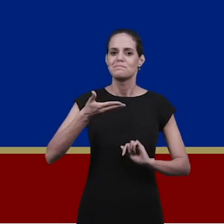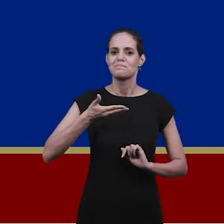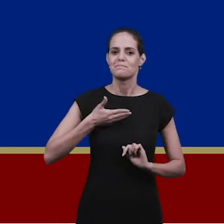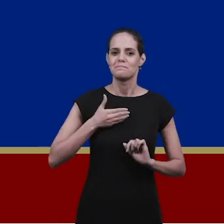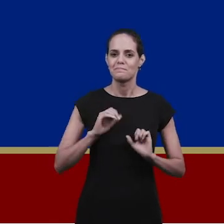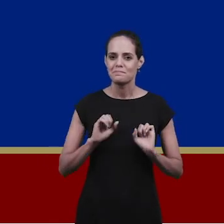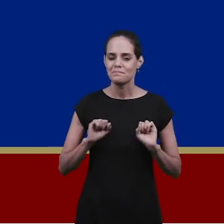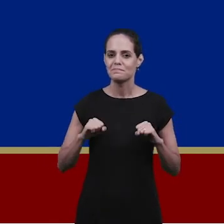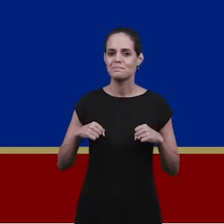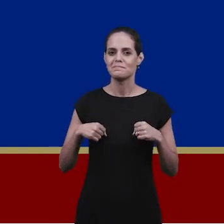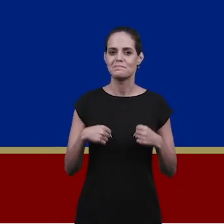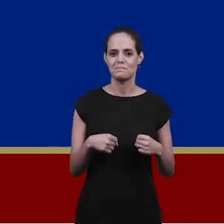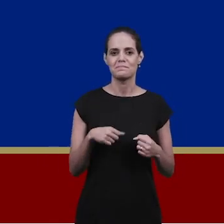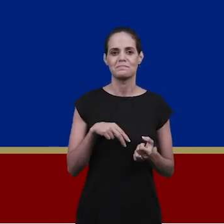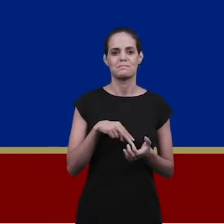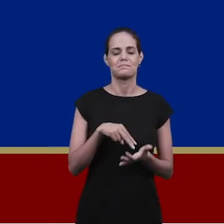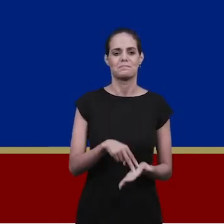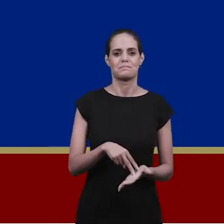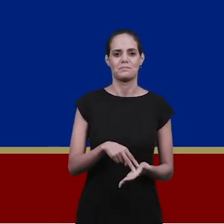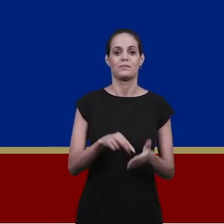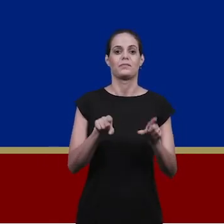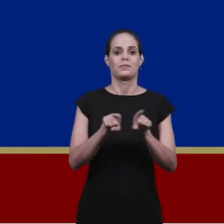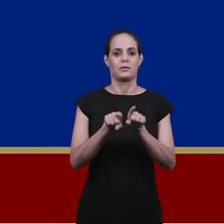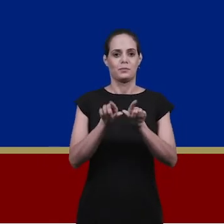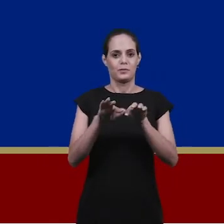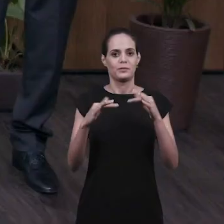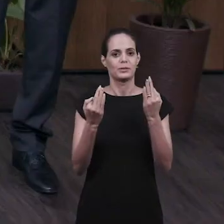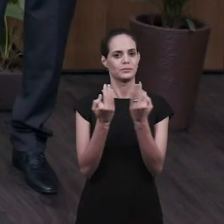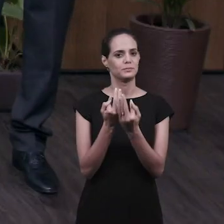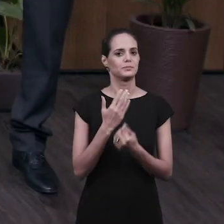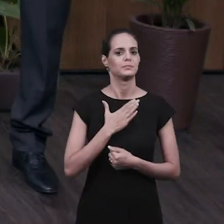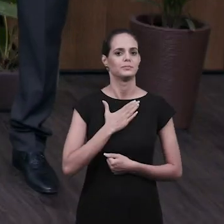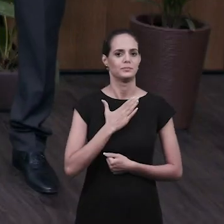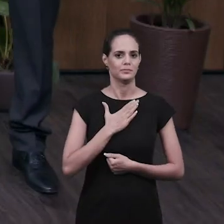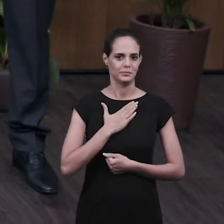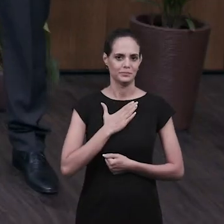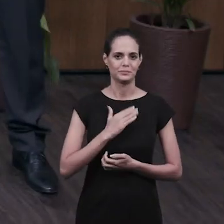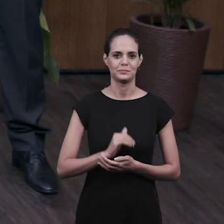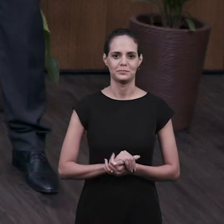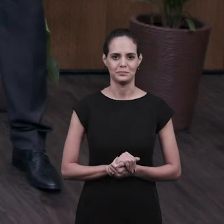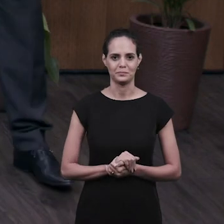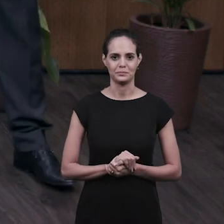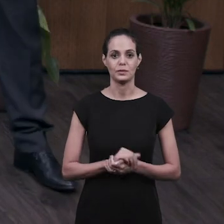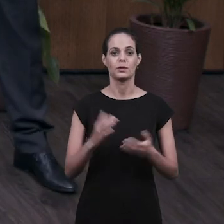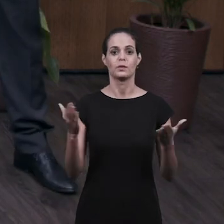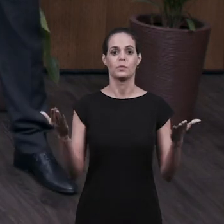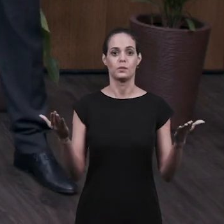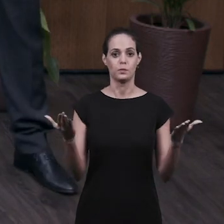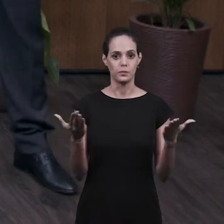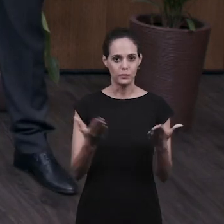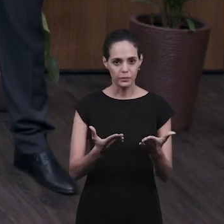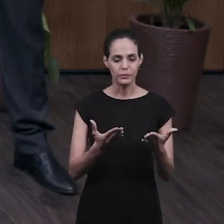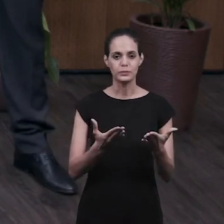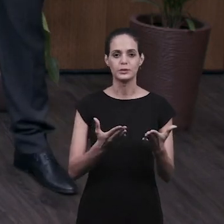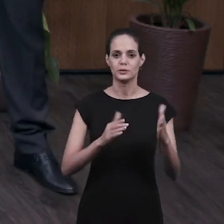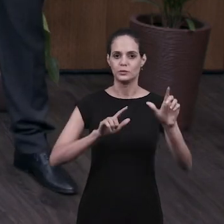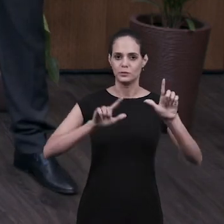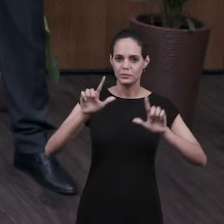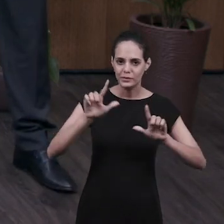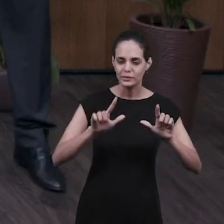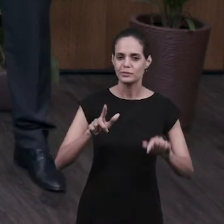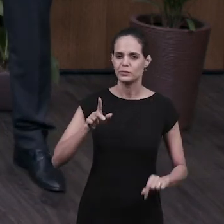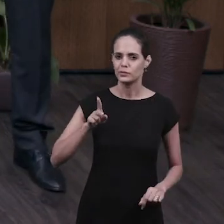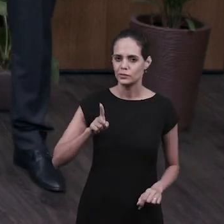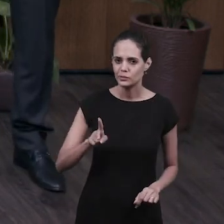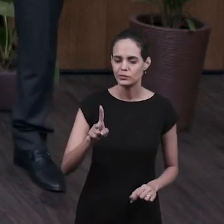béni, qui est très édifiant pour moi et pour ma famille. » Dans le volet d'aujourd'hui, nous